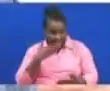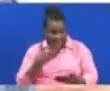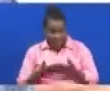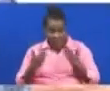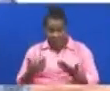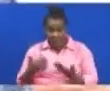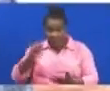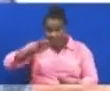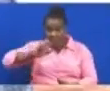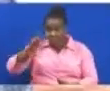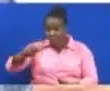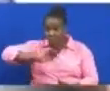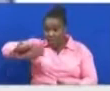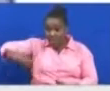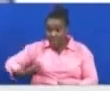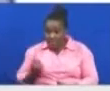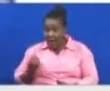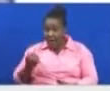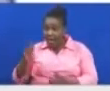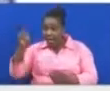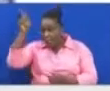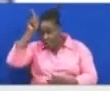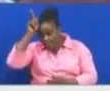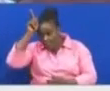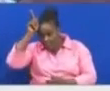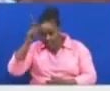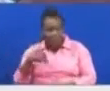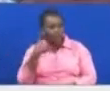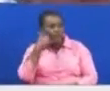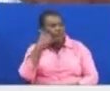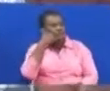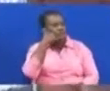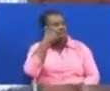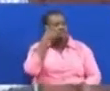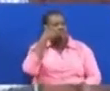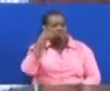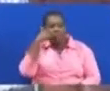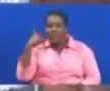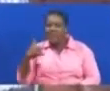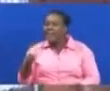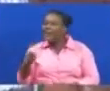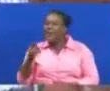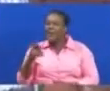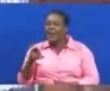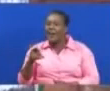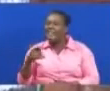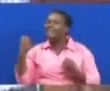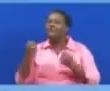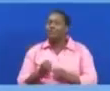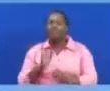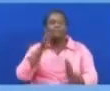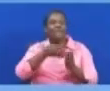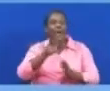yakishakuwa yameenea sehemu zote wanakosa kwa kwenda. Kuimarika kwa huduma ya mawasiliano inayofadhiliwa na